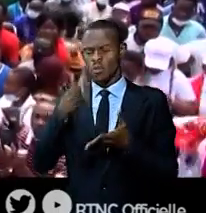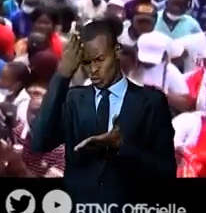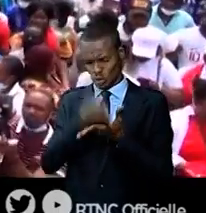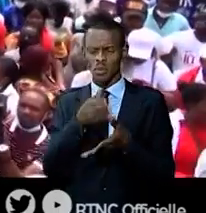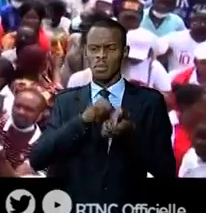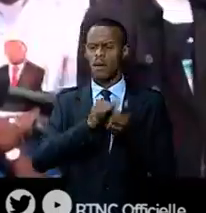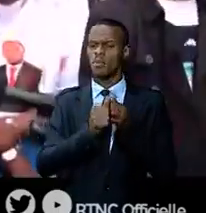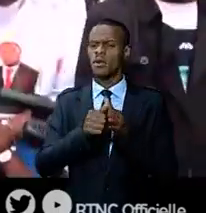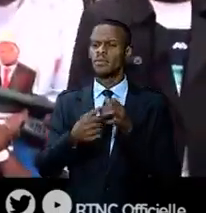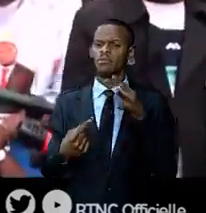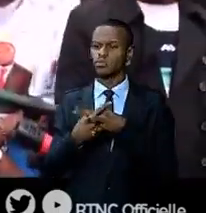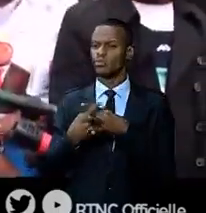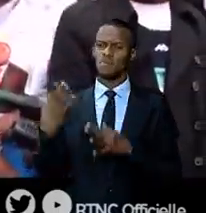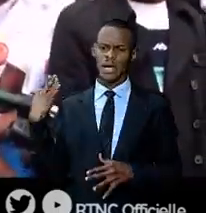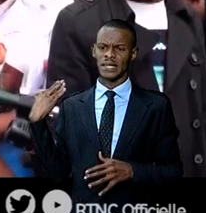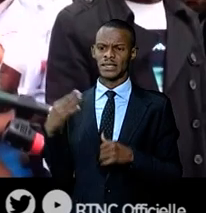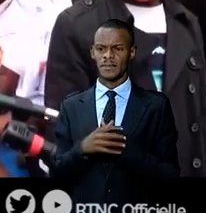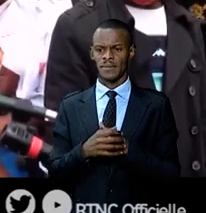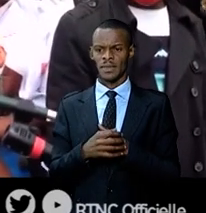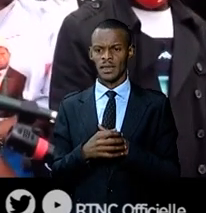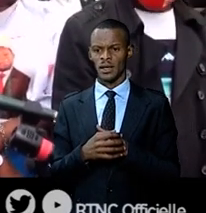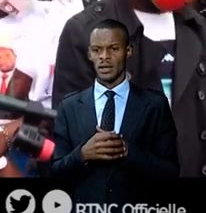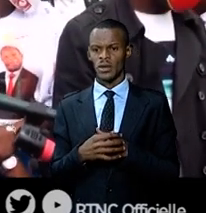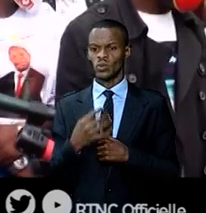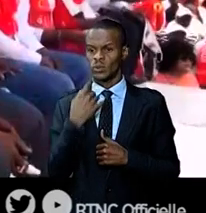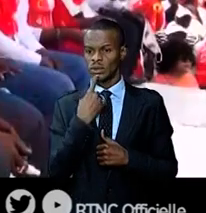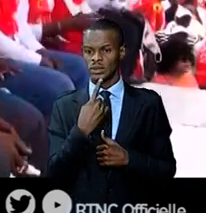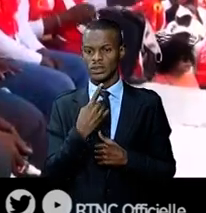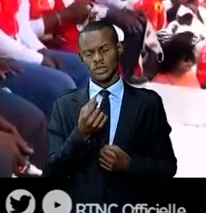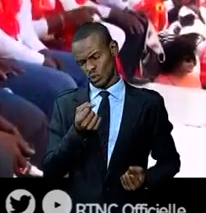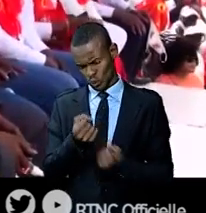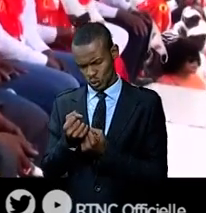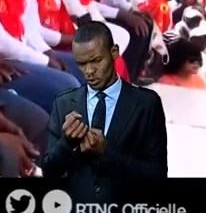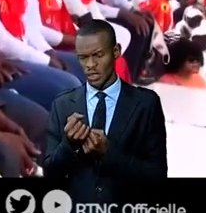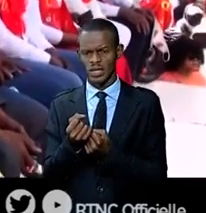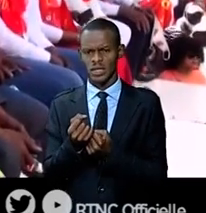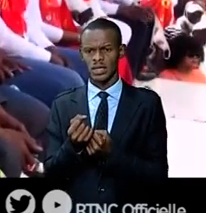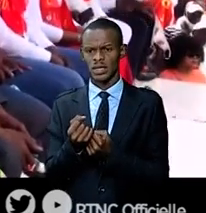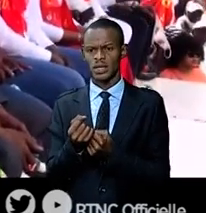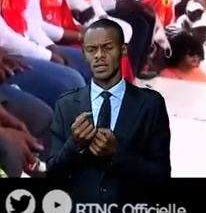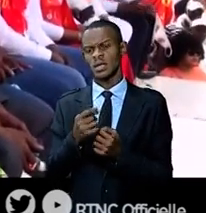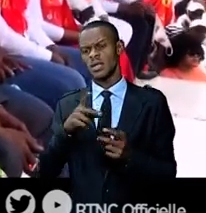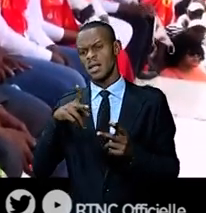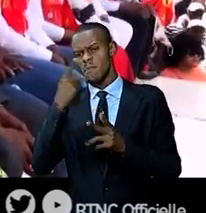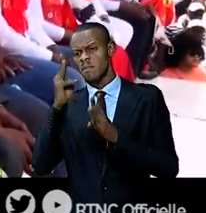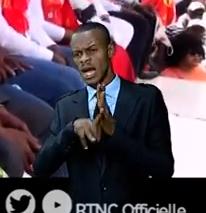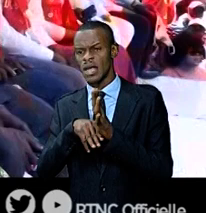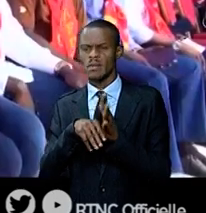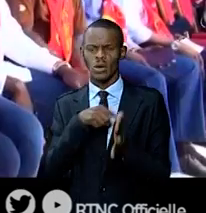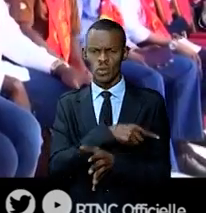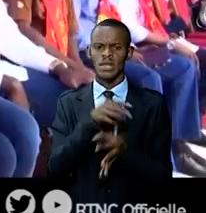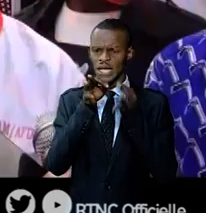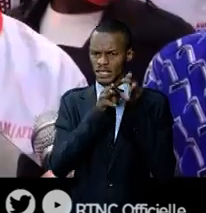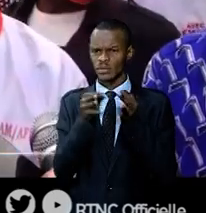son appartenance à la majorité parlementaire, Modeste Bathilukwebo s'est exprimé notamment sur la réforme électorale et le